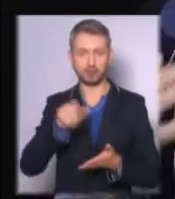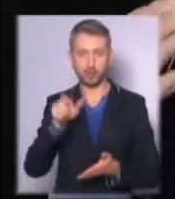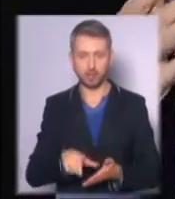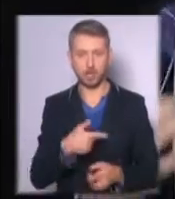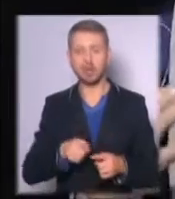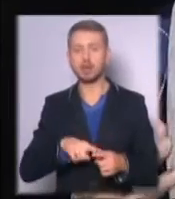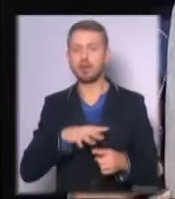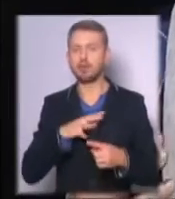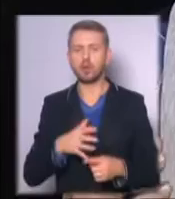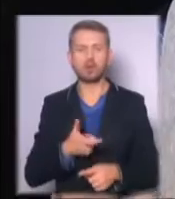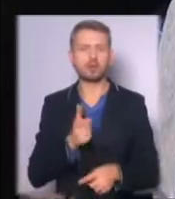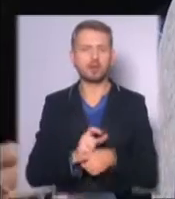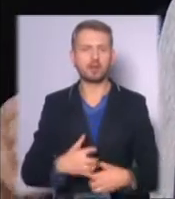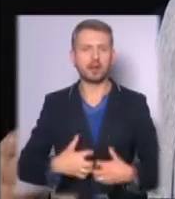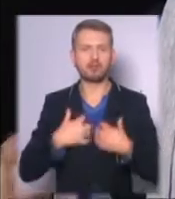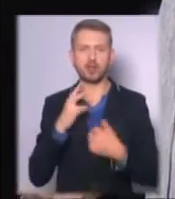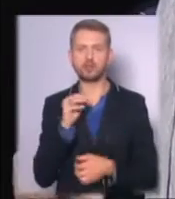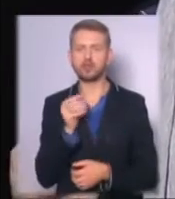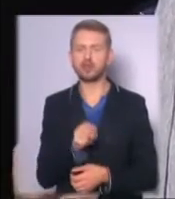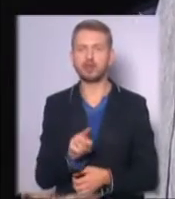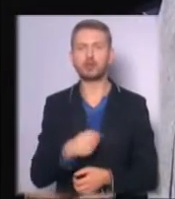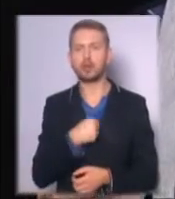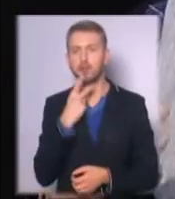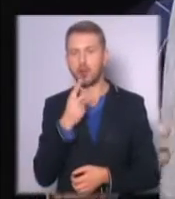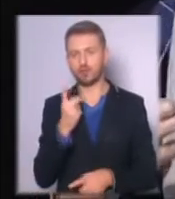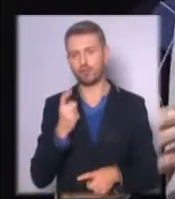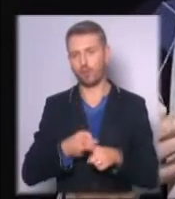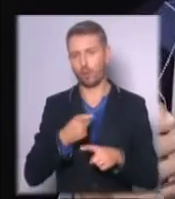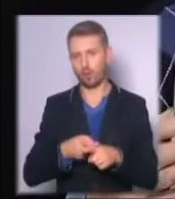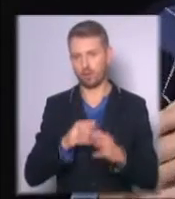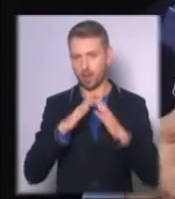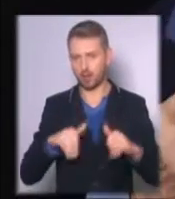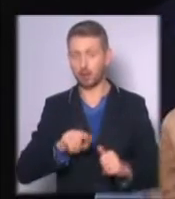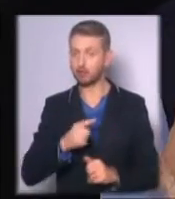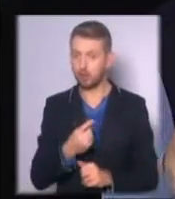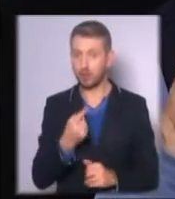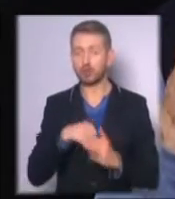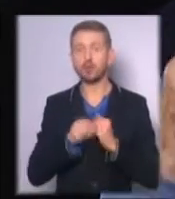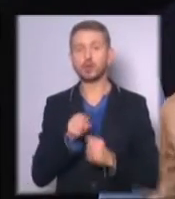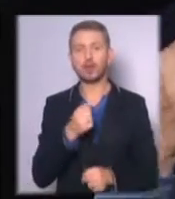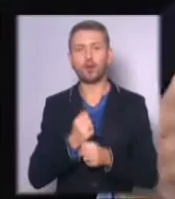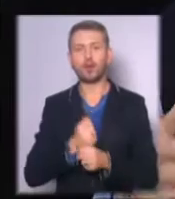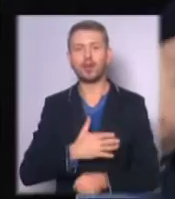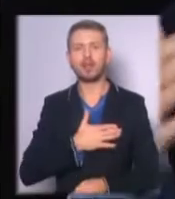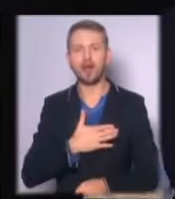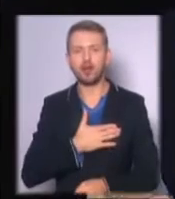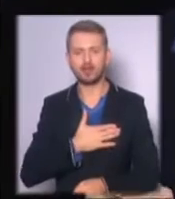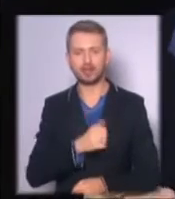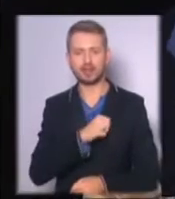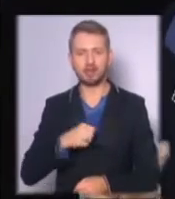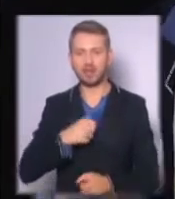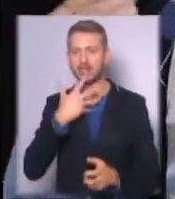було страшніше, ніж те, що я бачив у концлагері. Чому? Тому що це робили наші, самі,